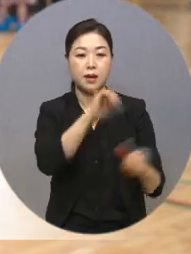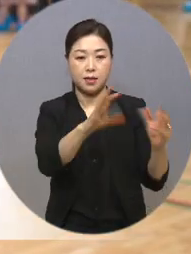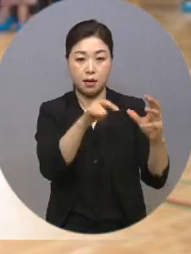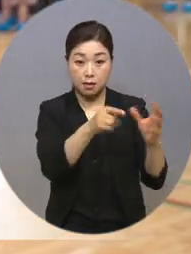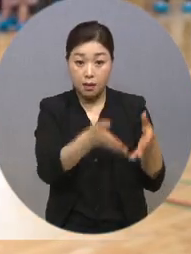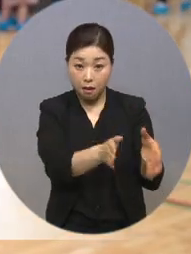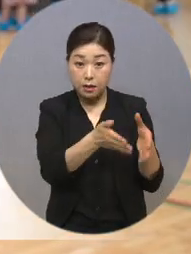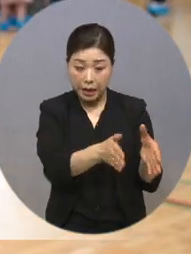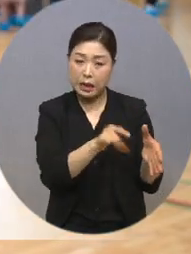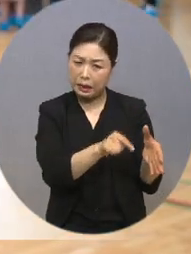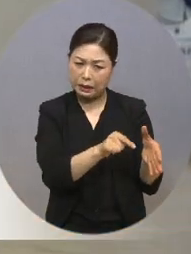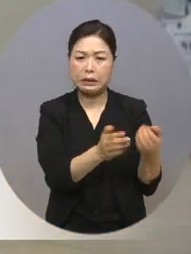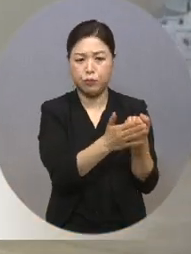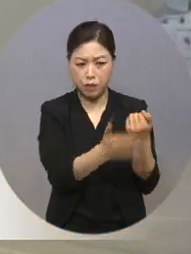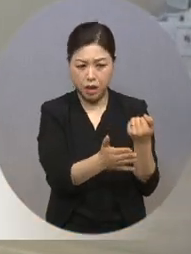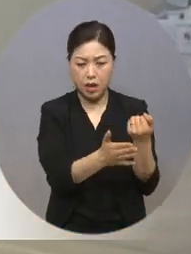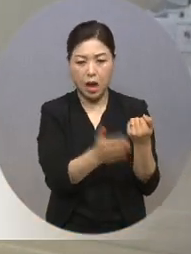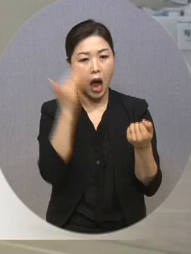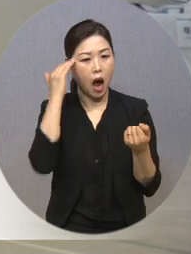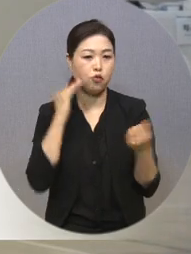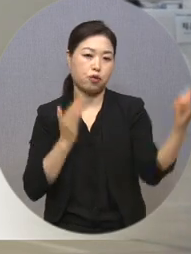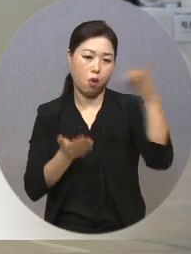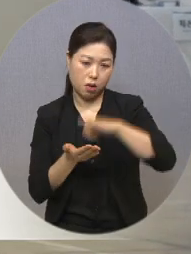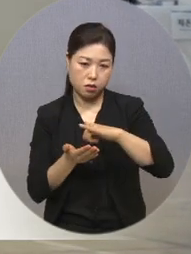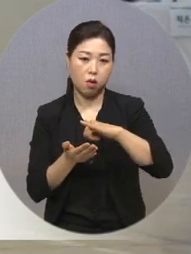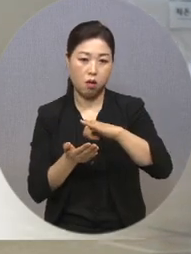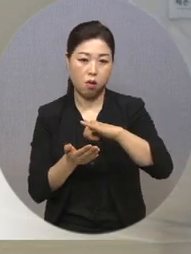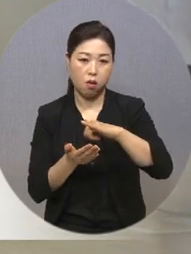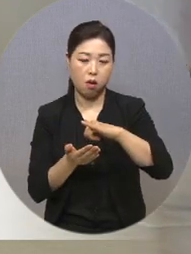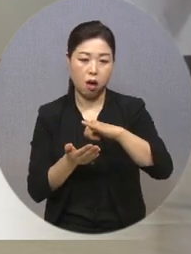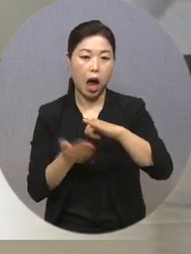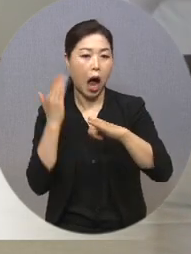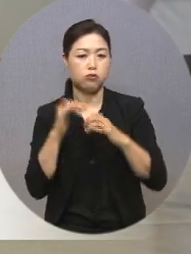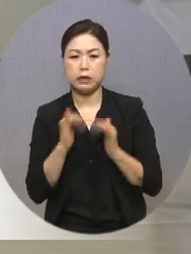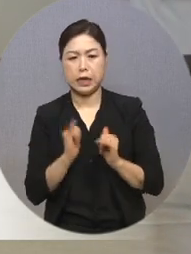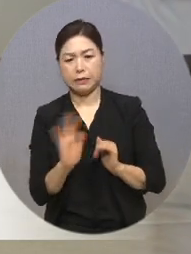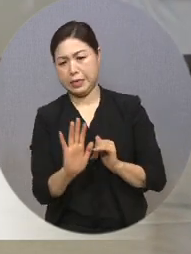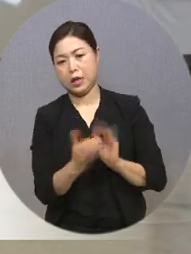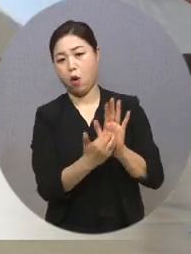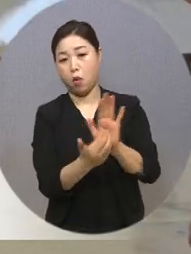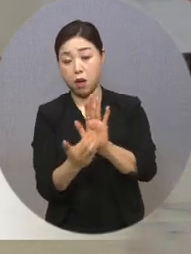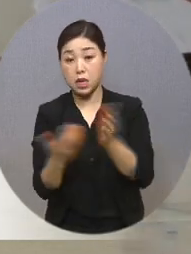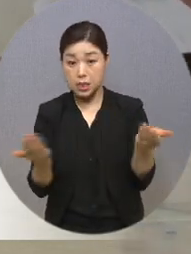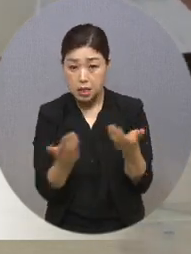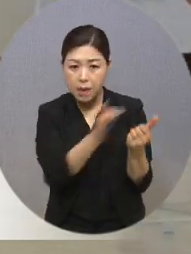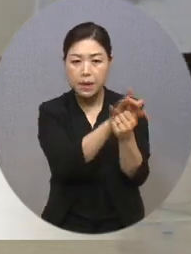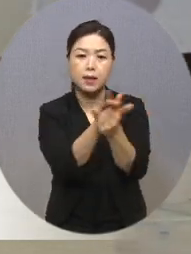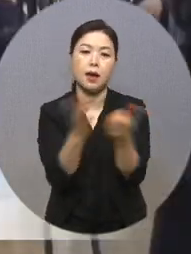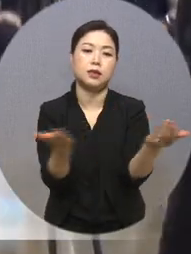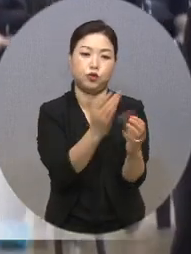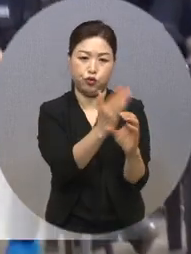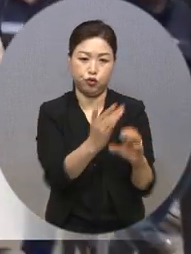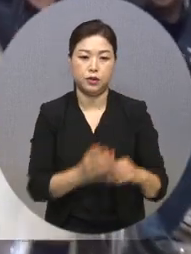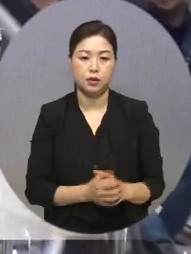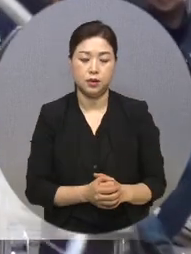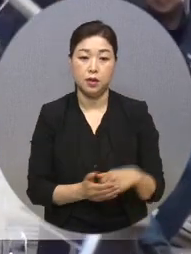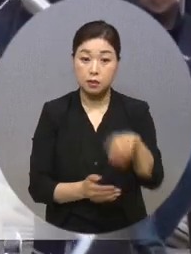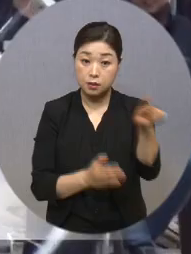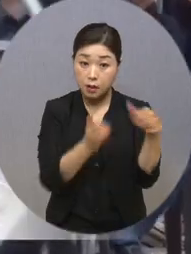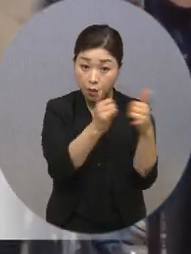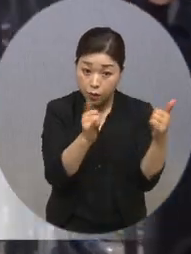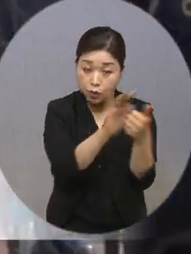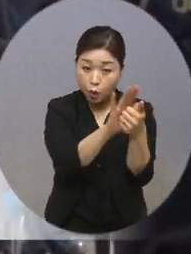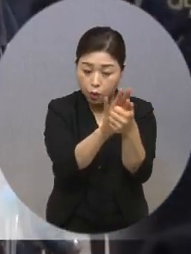태어났다는 취 하나로 여기와 가지고 이렇게 우리 가정 물이라서 한데 싫어하는 일들 다 하고 있거든요 그런데 그 사람 그 채